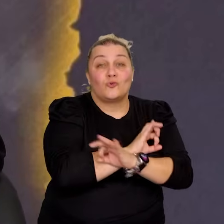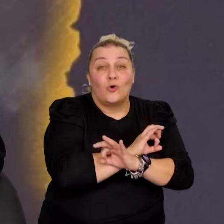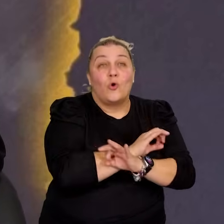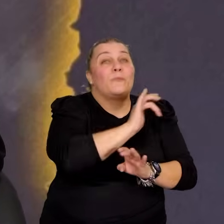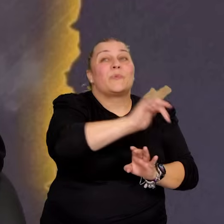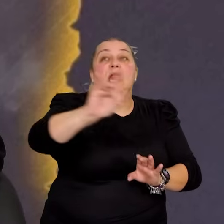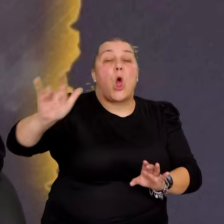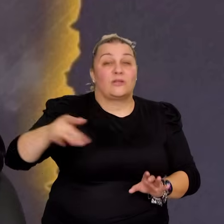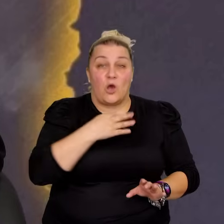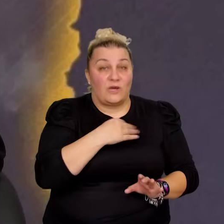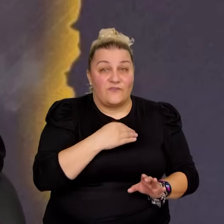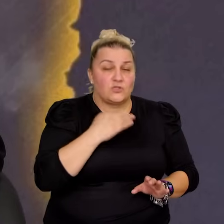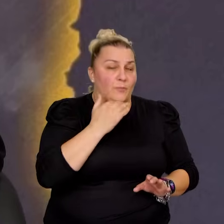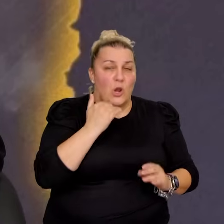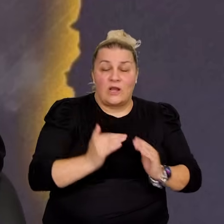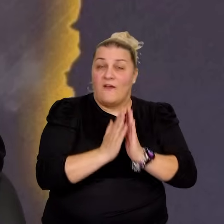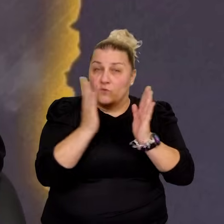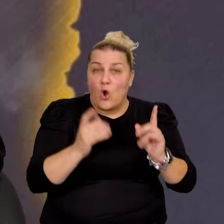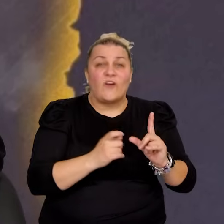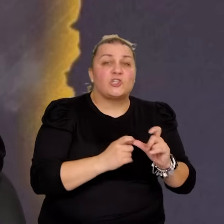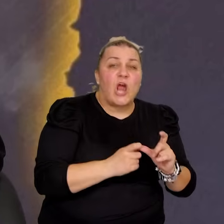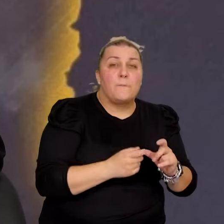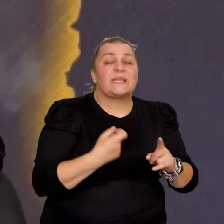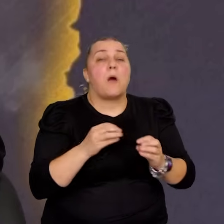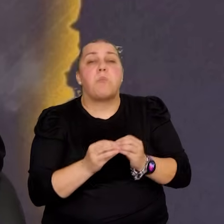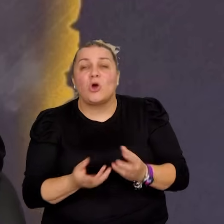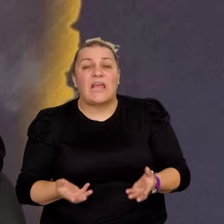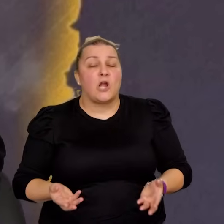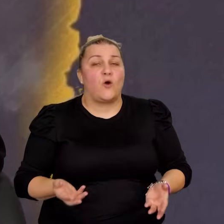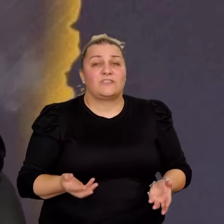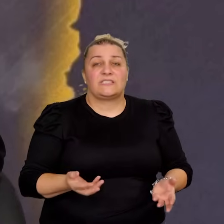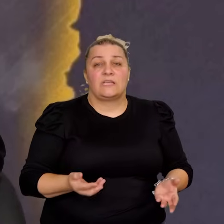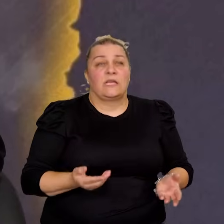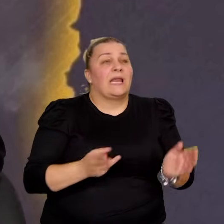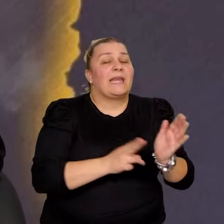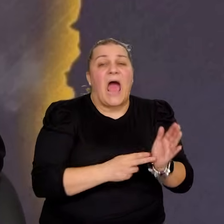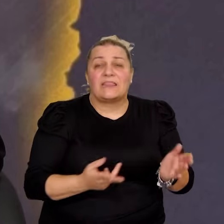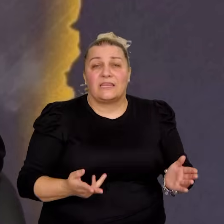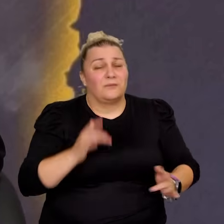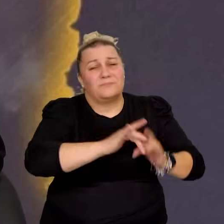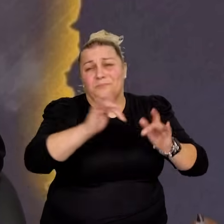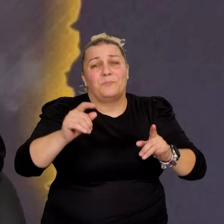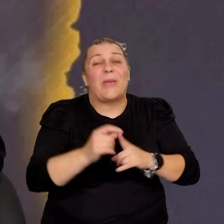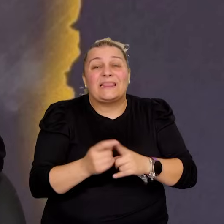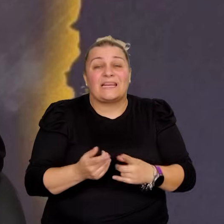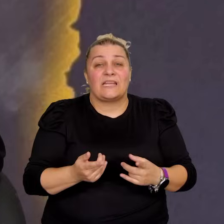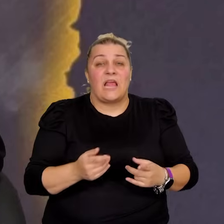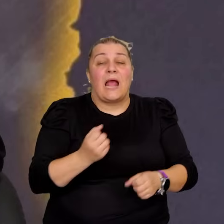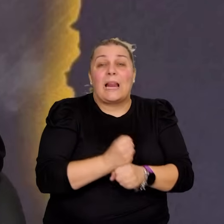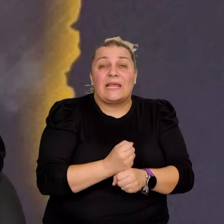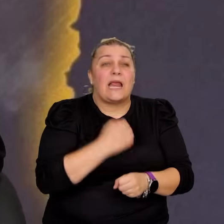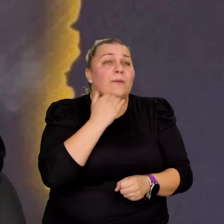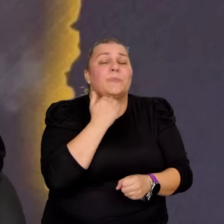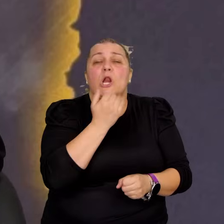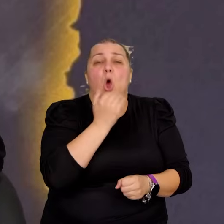diljem Hrvatske. Bio to Vukovar, bila to Škabrnja, bili to Bogdanovci, Nadin, Petrinja,